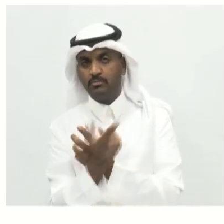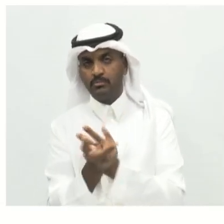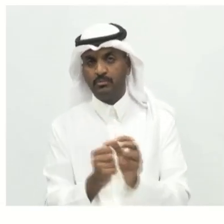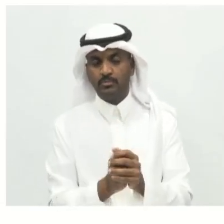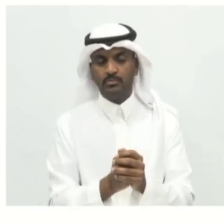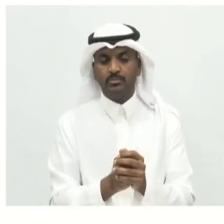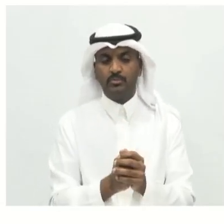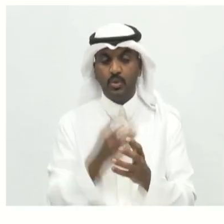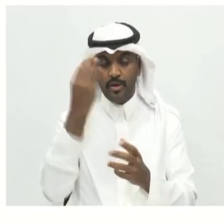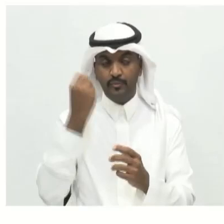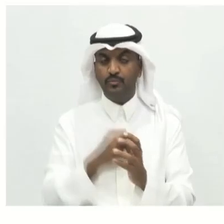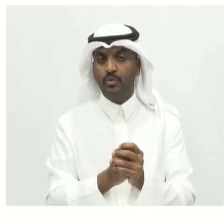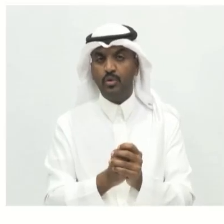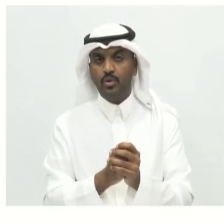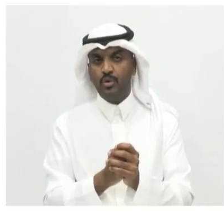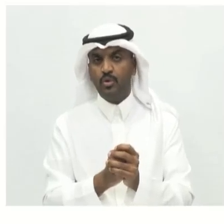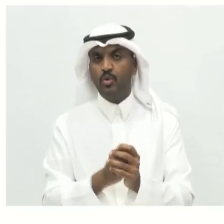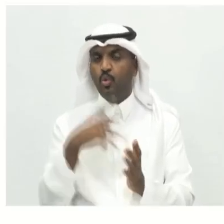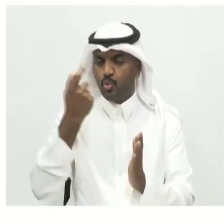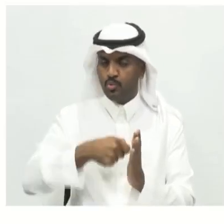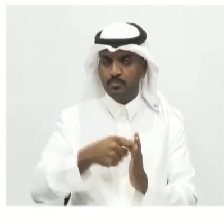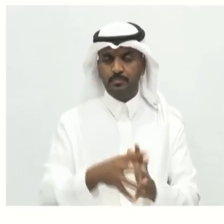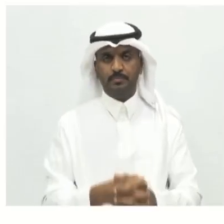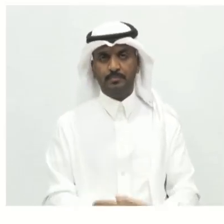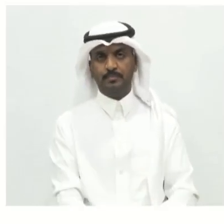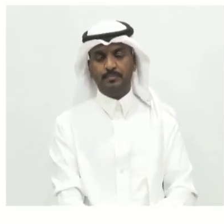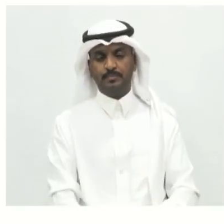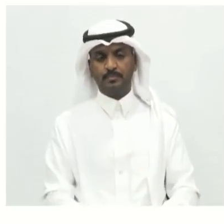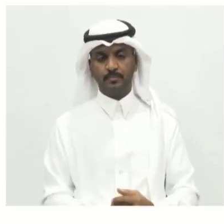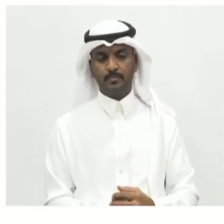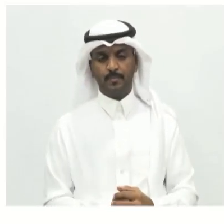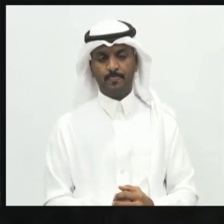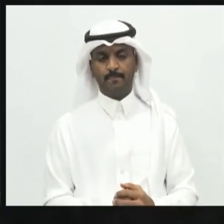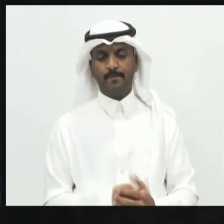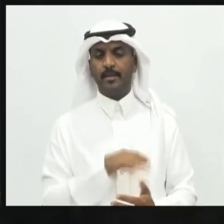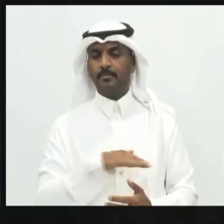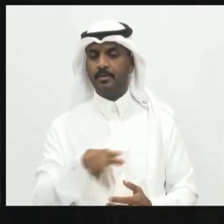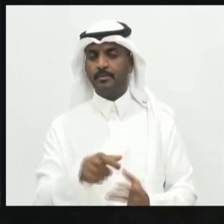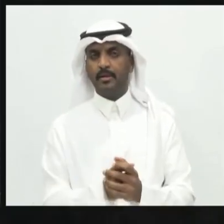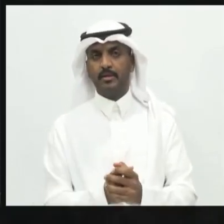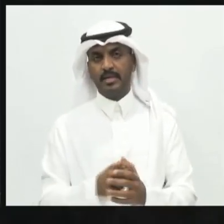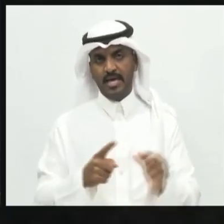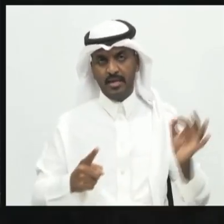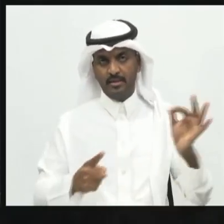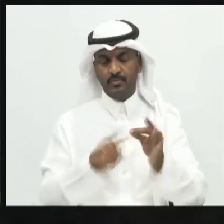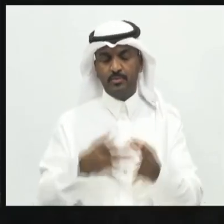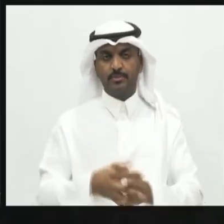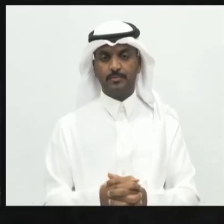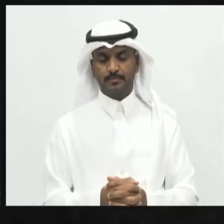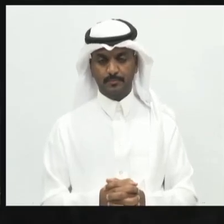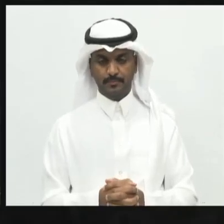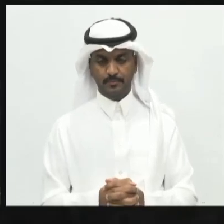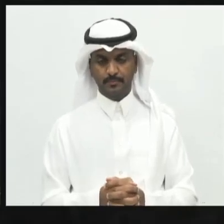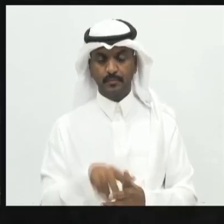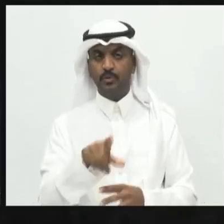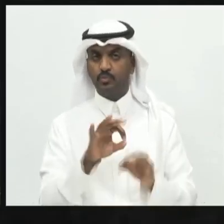وايضا نعرف حكم الت داوي نعرف حكم التداوي اذا ابنائي هذه هي اهداف درسنا لهذا اليوم هل